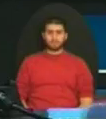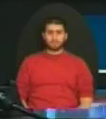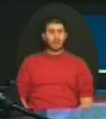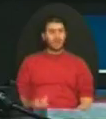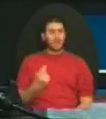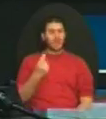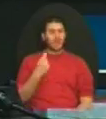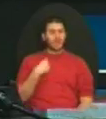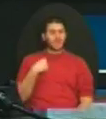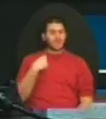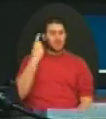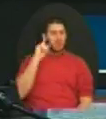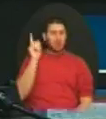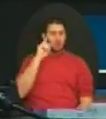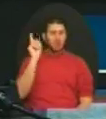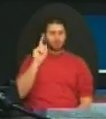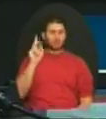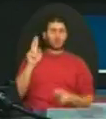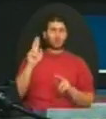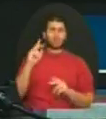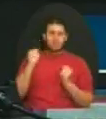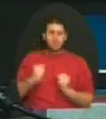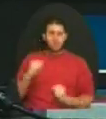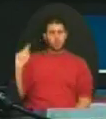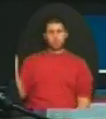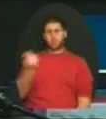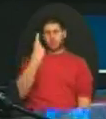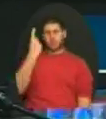אני לא חושבת שיש מישהו שיש לו ספק